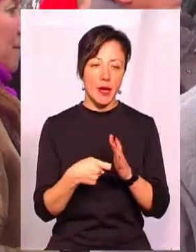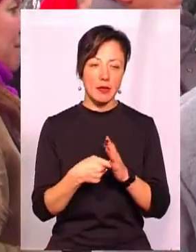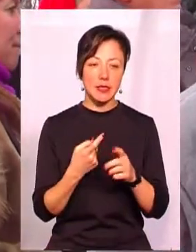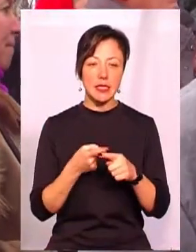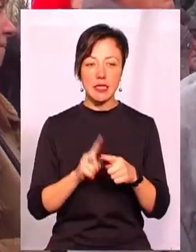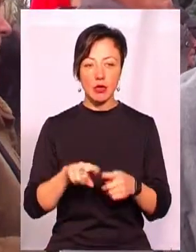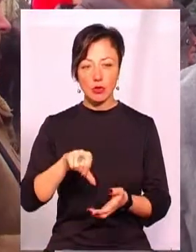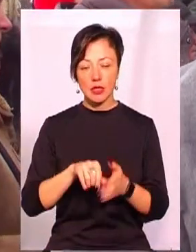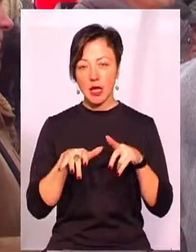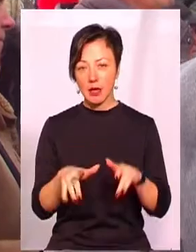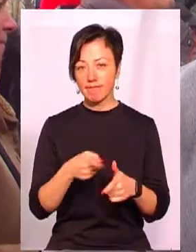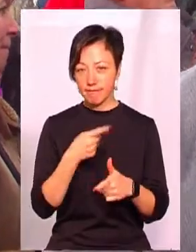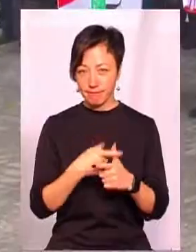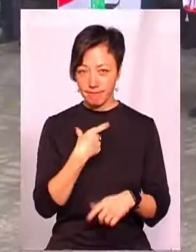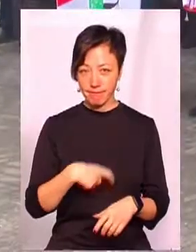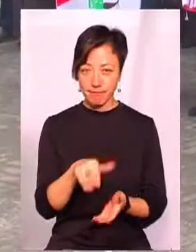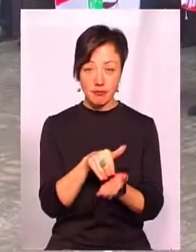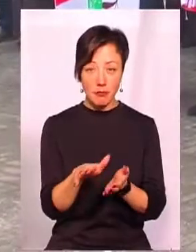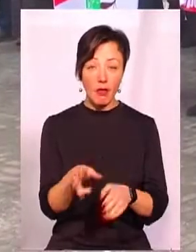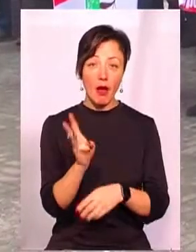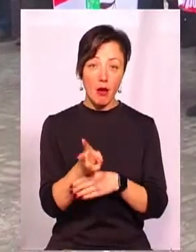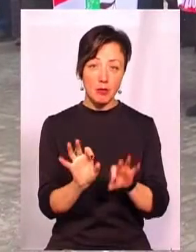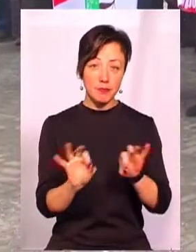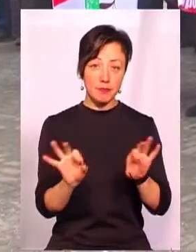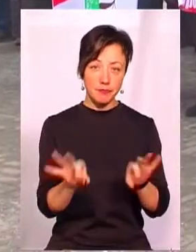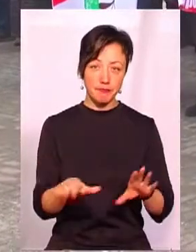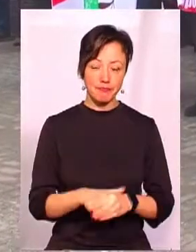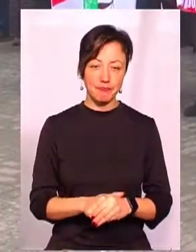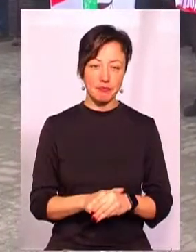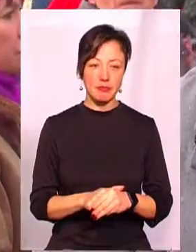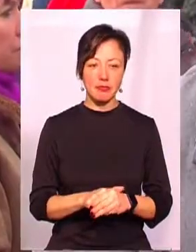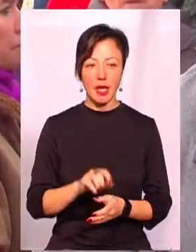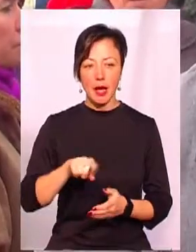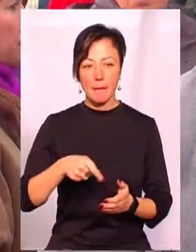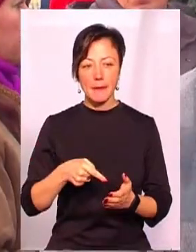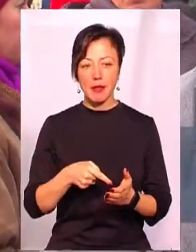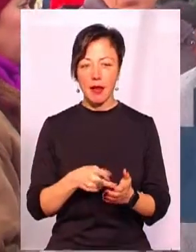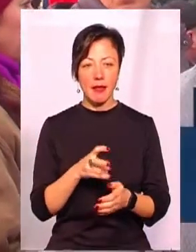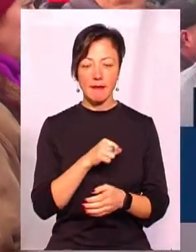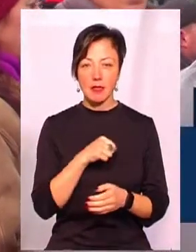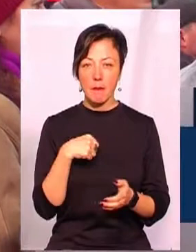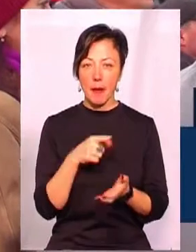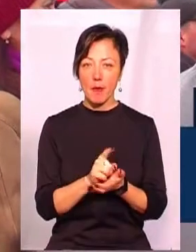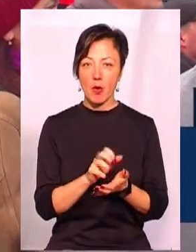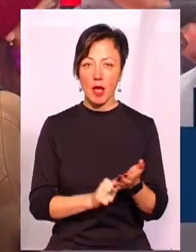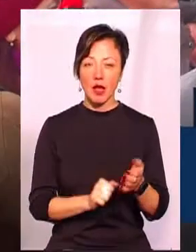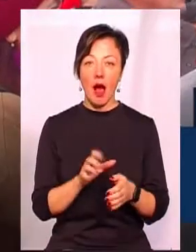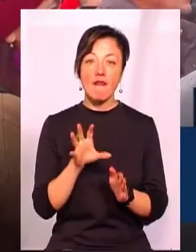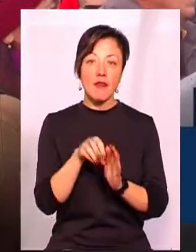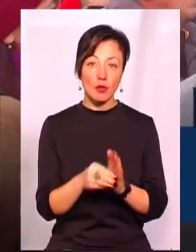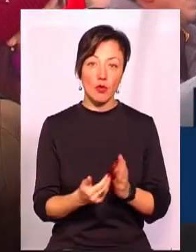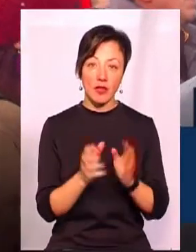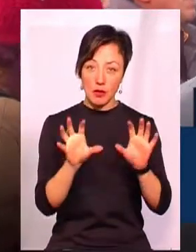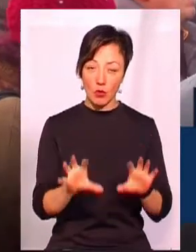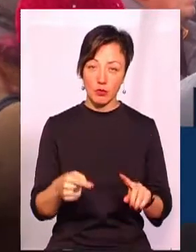учасник акції називати своє ім'я відмовився, на камеру ж заявив. Питання не в самих податках, а в введенні нових законів.